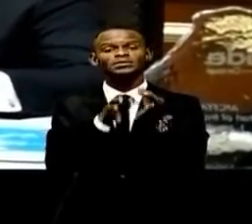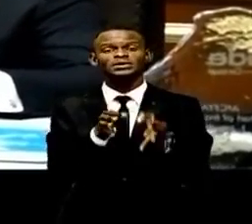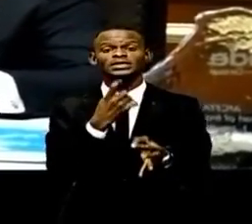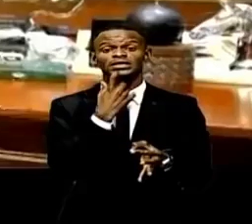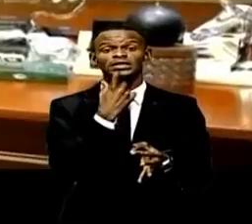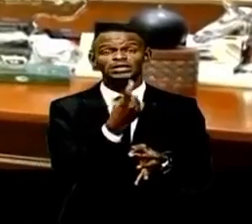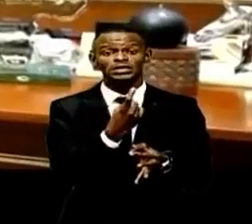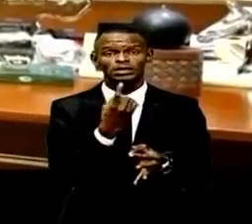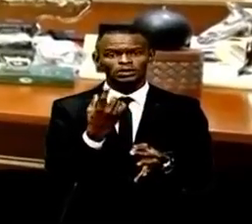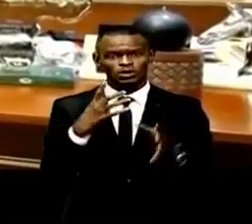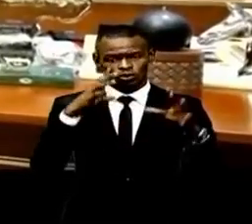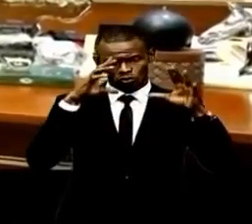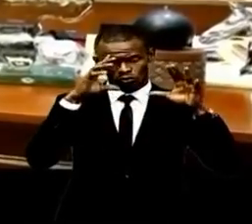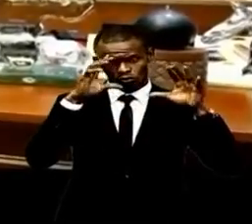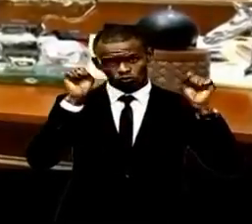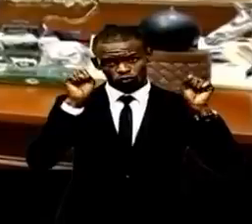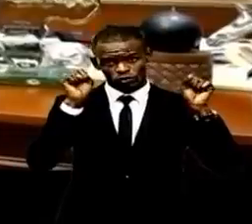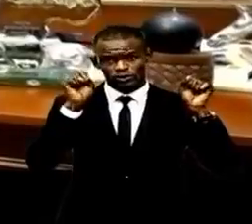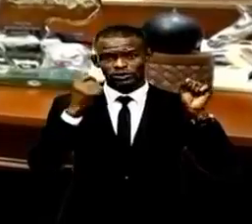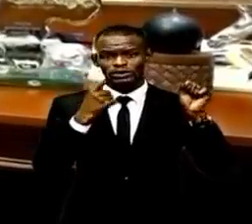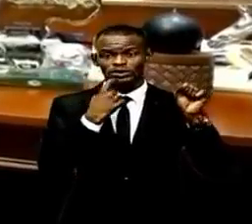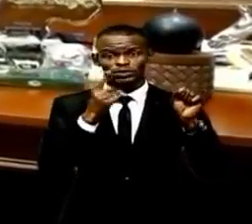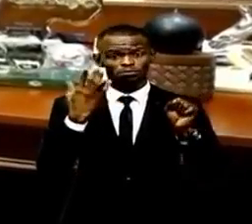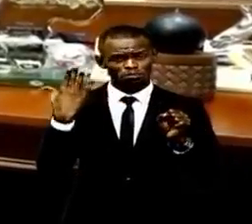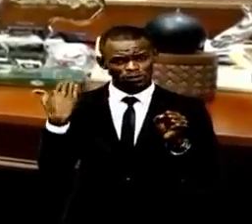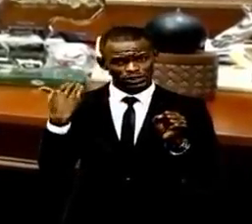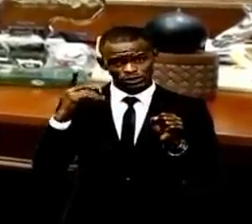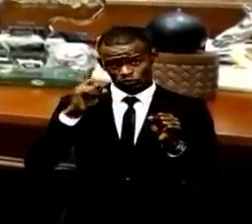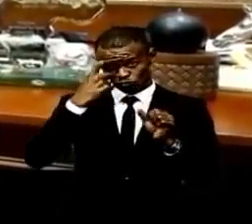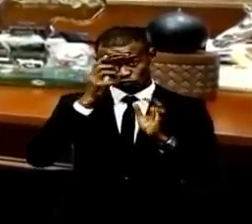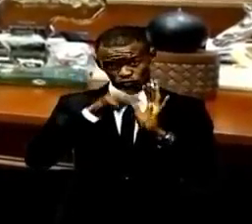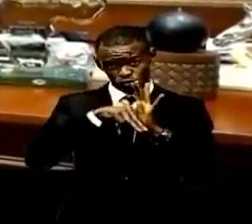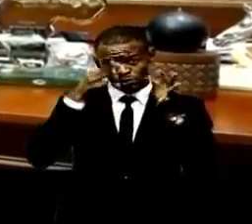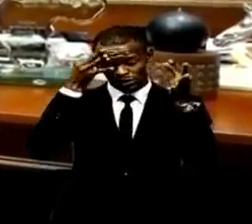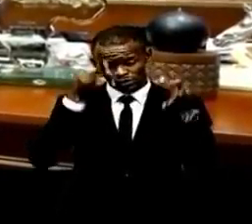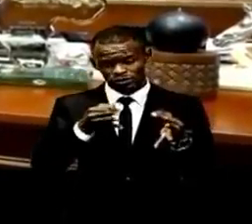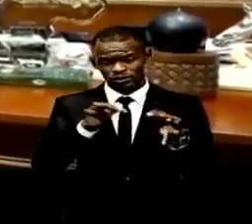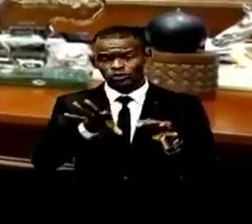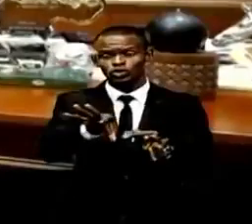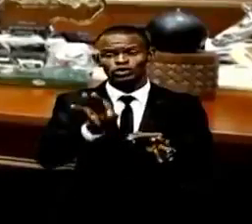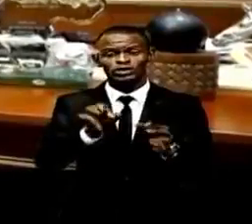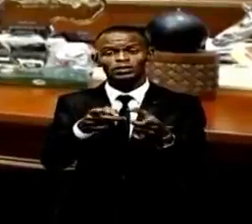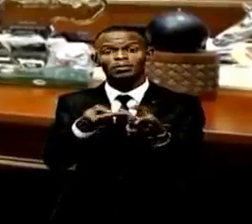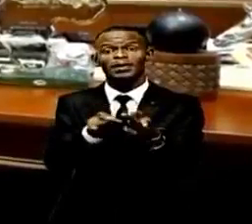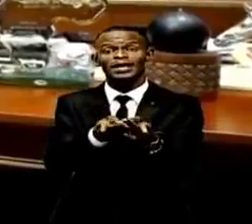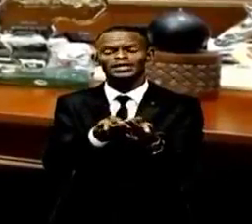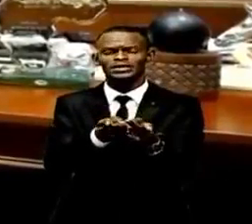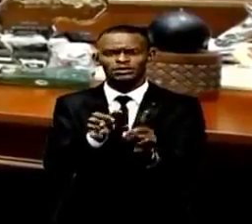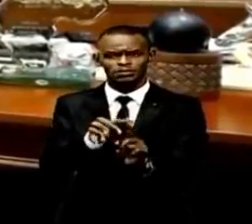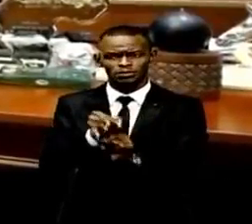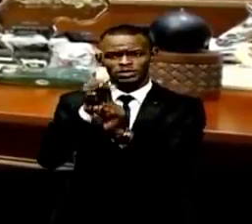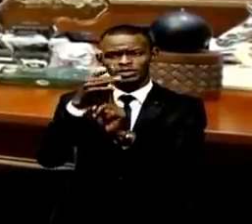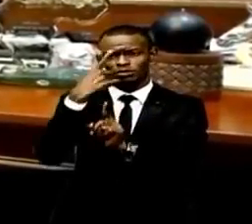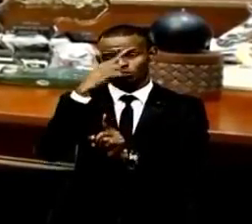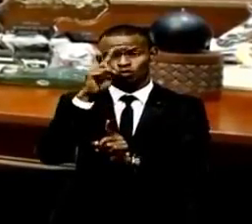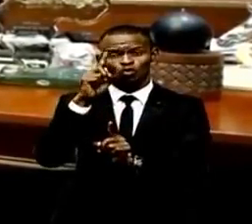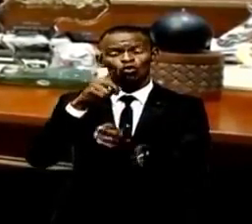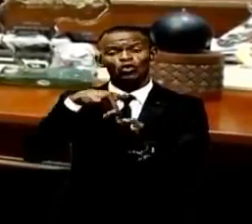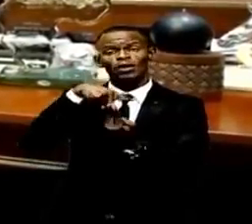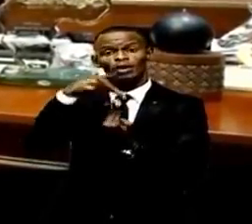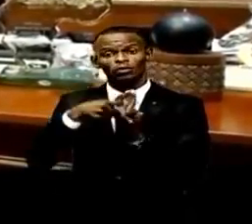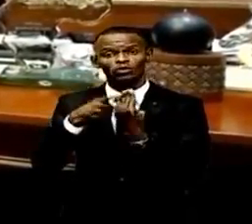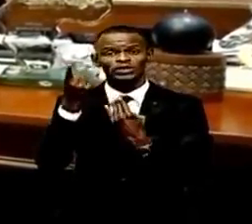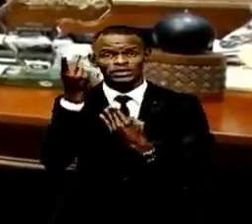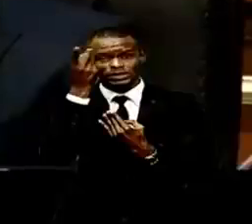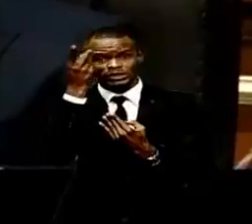par le gouvernement d'attribuer un site viabilisé au projet KIN Emploi, sur lequel il faudra bâtir le